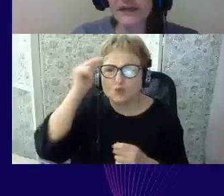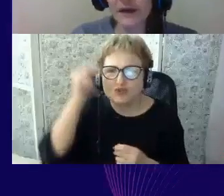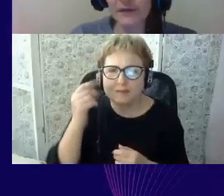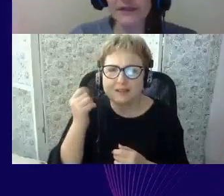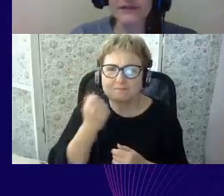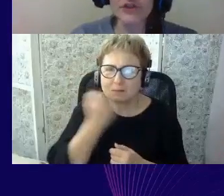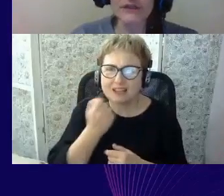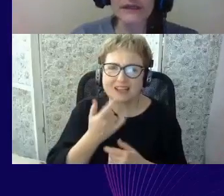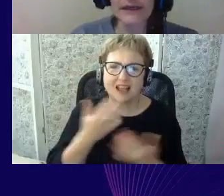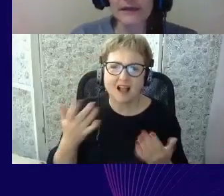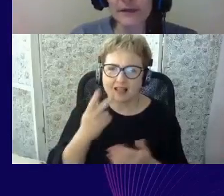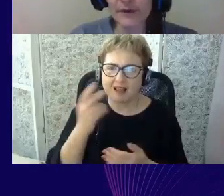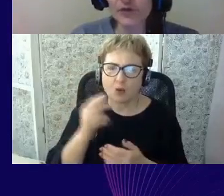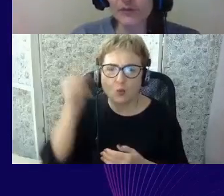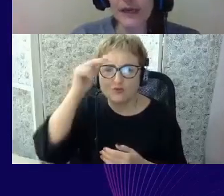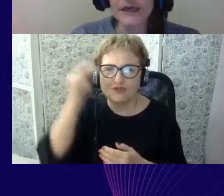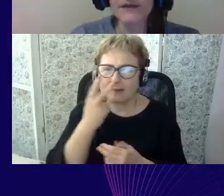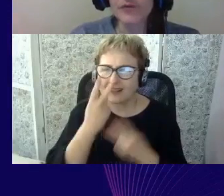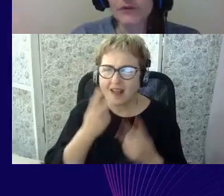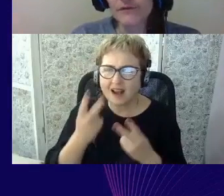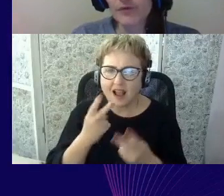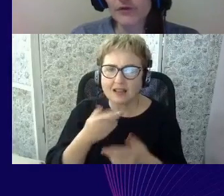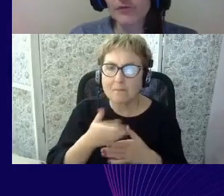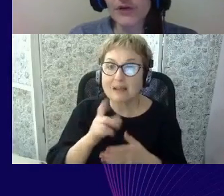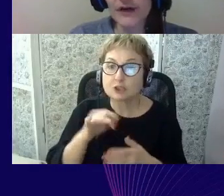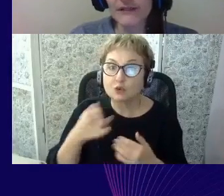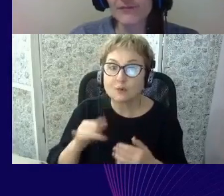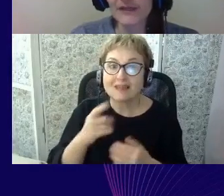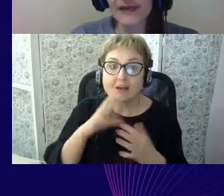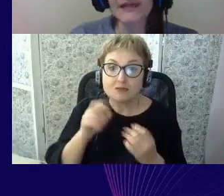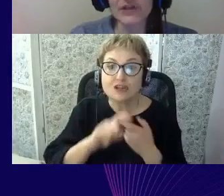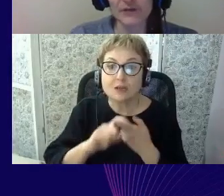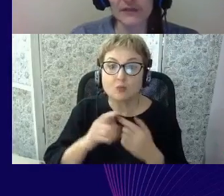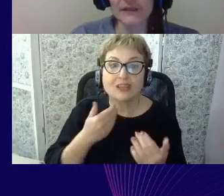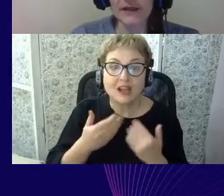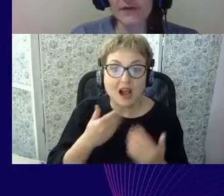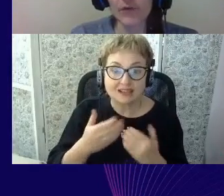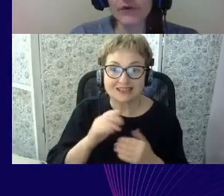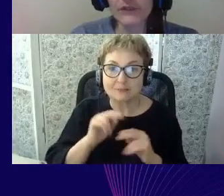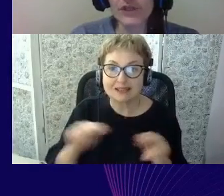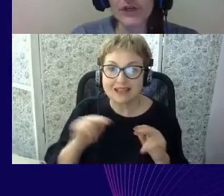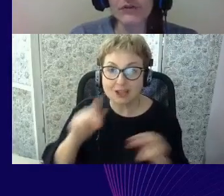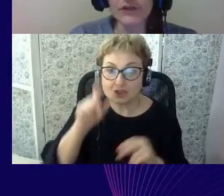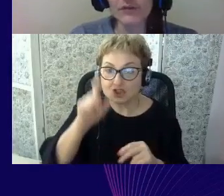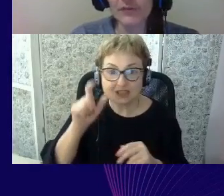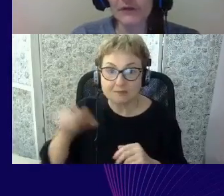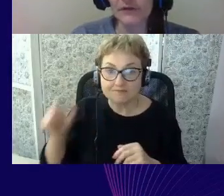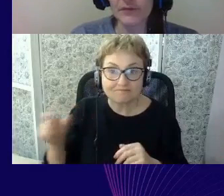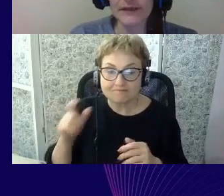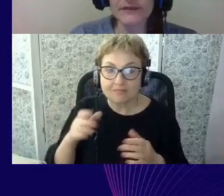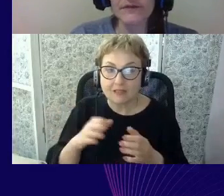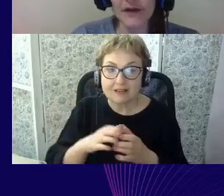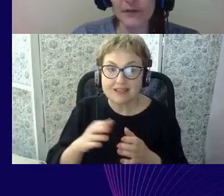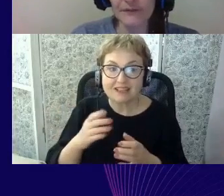учебного материала, методических наглядных пособий, да и просто вопрос коммуникации с педагогическим составом, он, к сожалению, не был